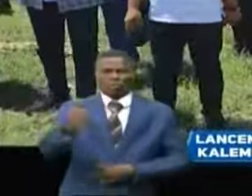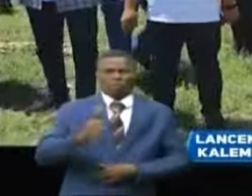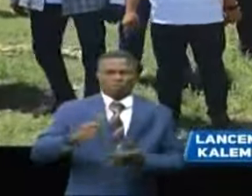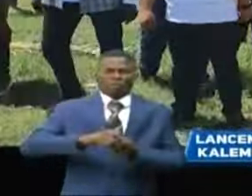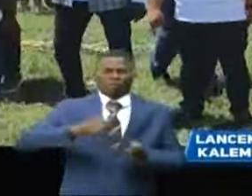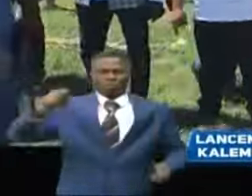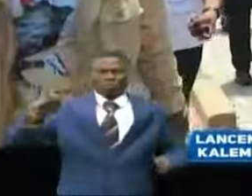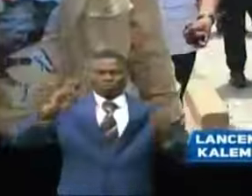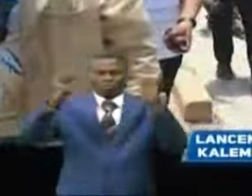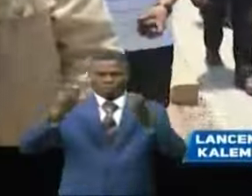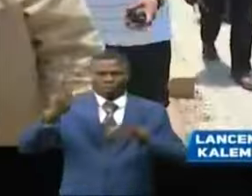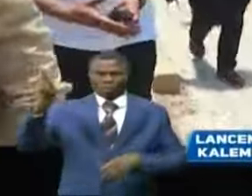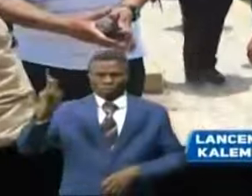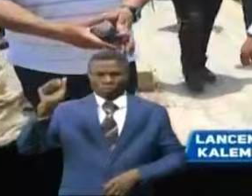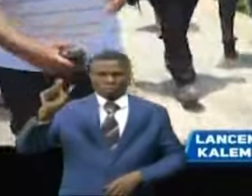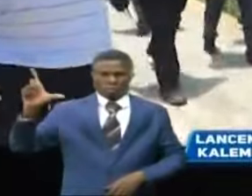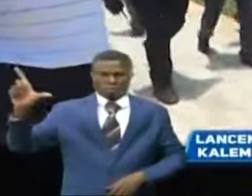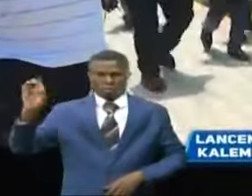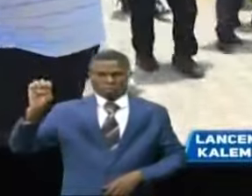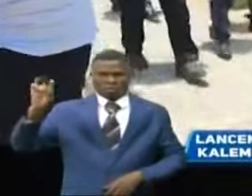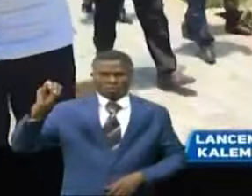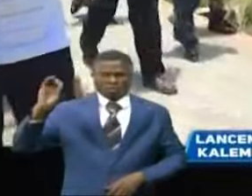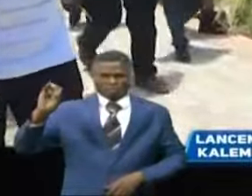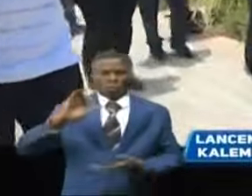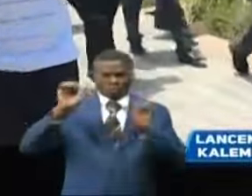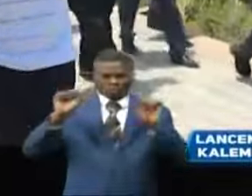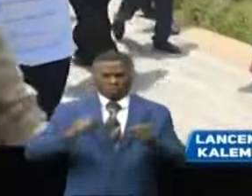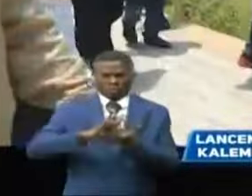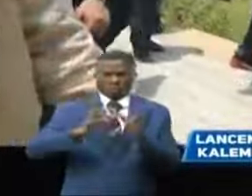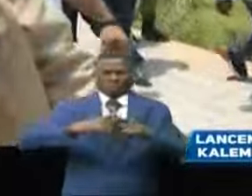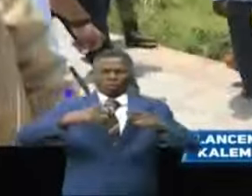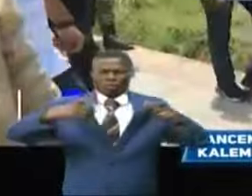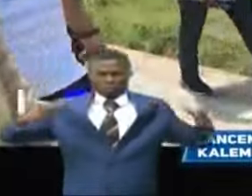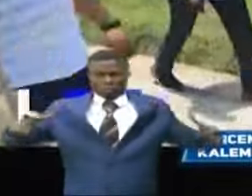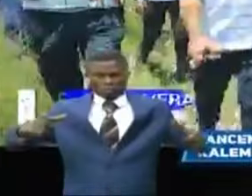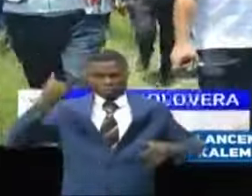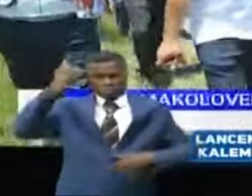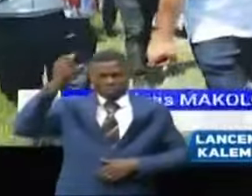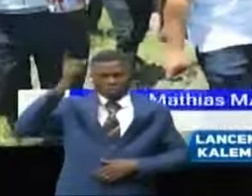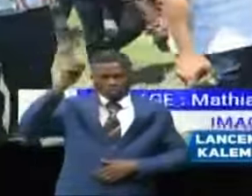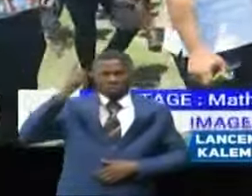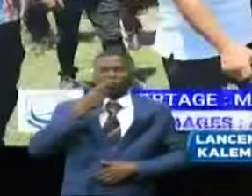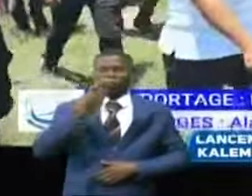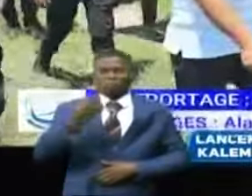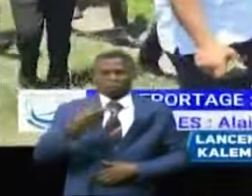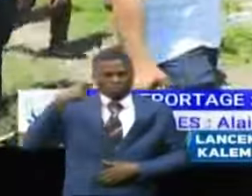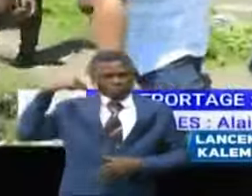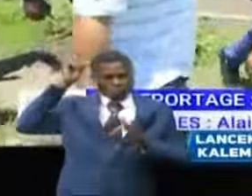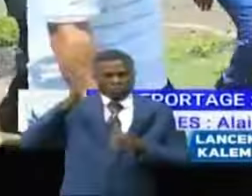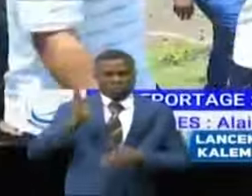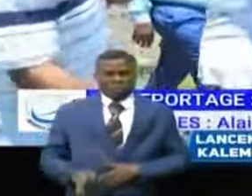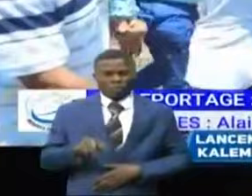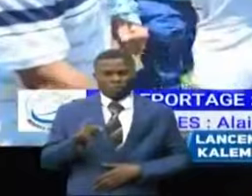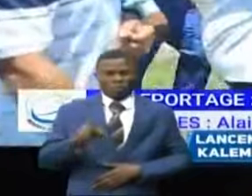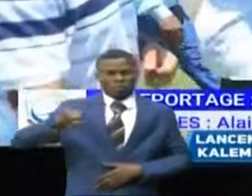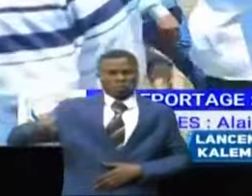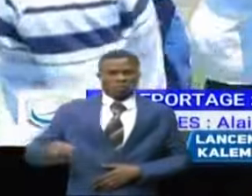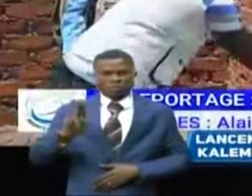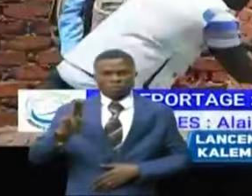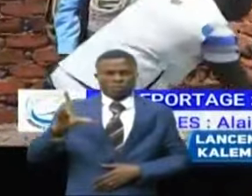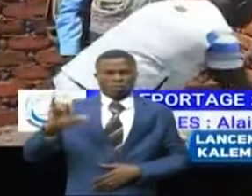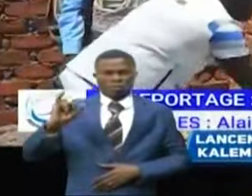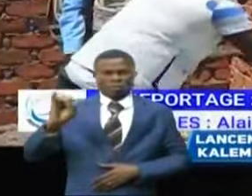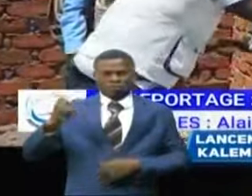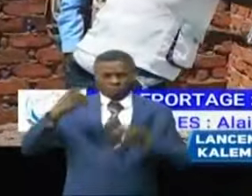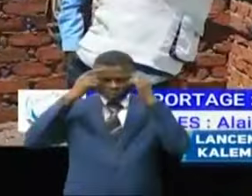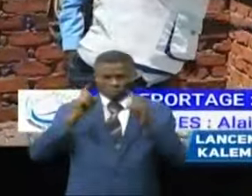la ville de Kalemie, avec possibilité de l'élargir à 60 selon son dernier plaidoyer, le gouverneur Julie Ngongo Moyuma reste déterminé